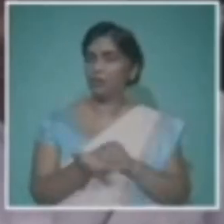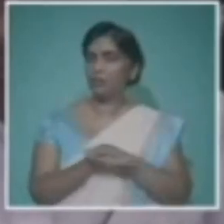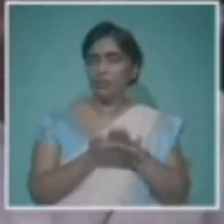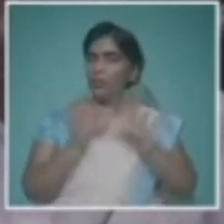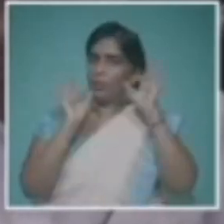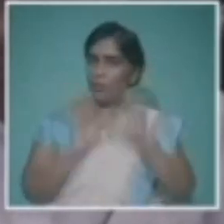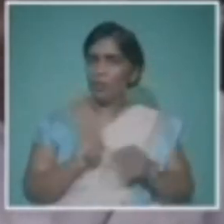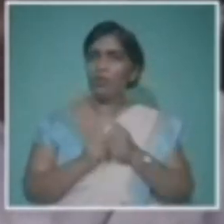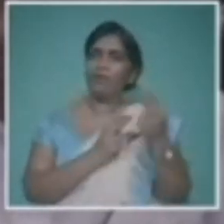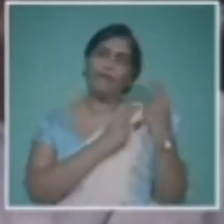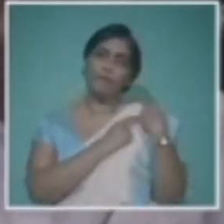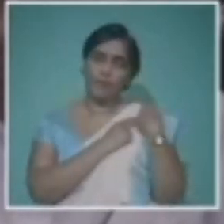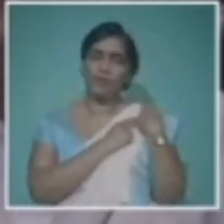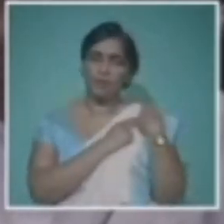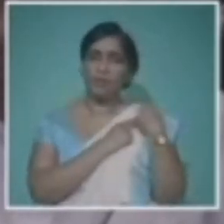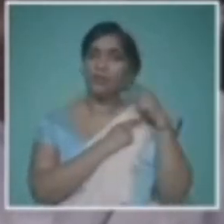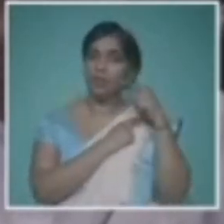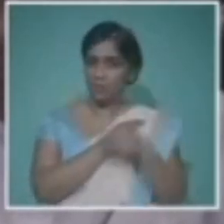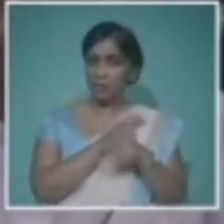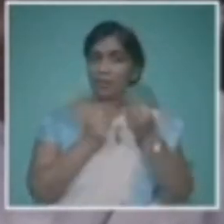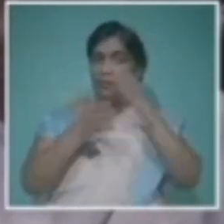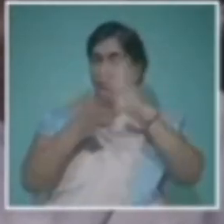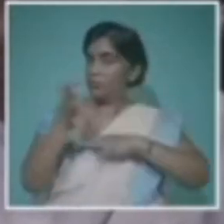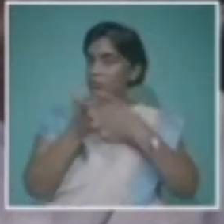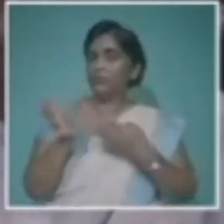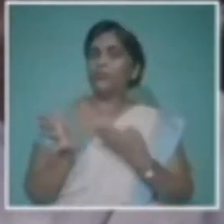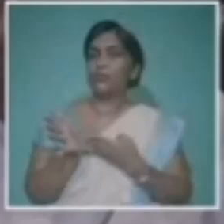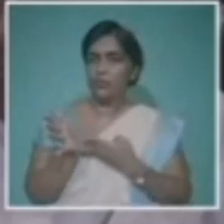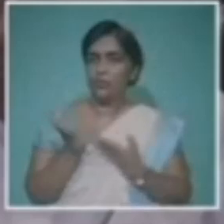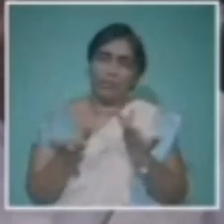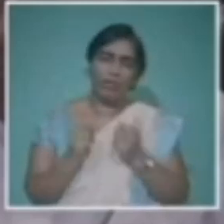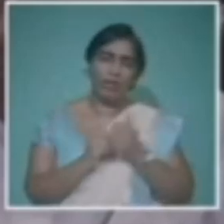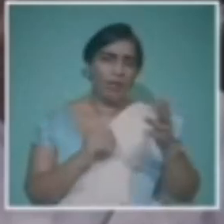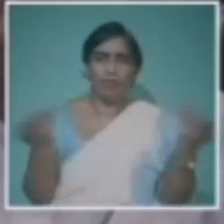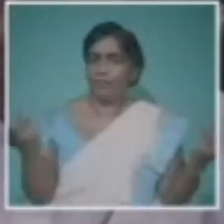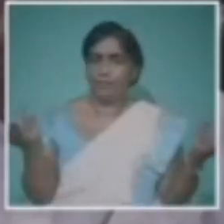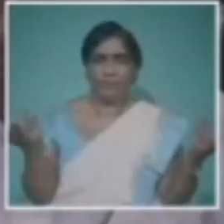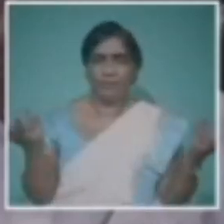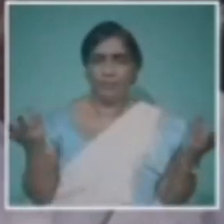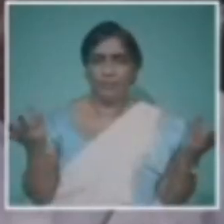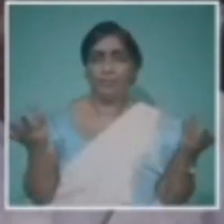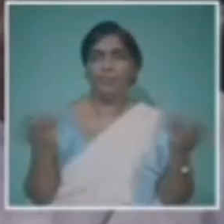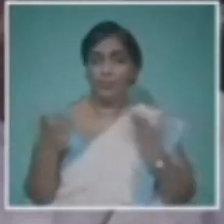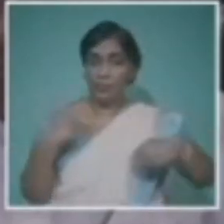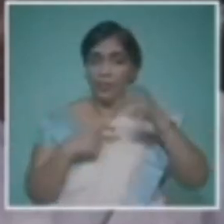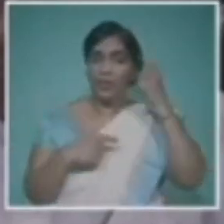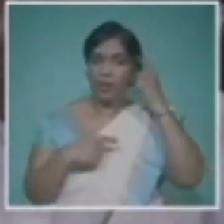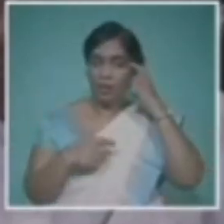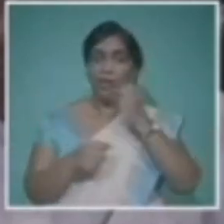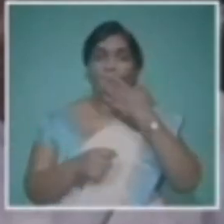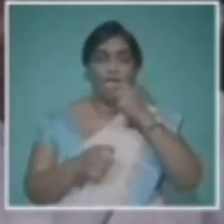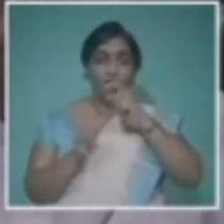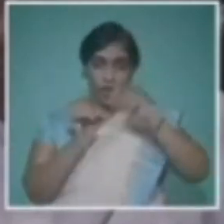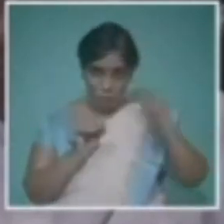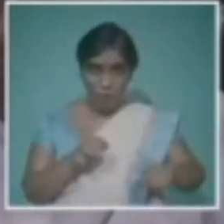නොවන්න වග බලාගත යුතුයි. මේ අයවත් නැත්තම් කුමක් සිදුවේ දන්නේ නැහැ. අපි කල්පනා කරන්න ඕන බෝට බෝඩ් එක